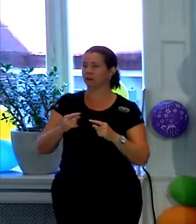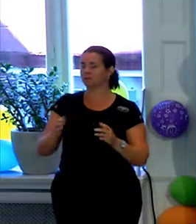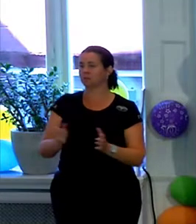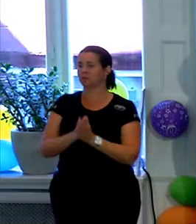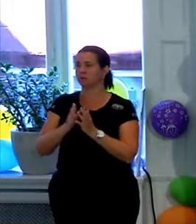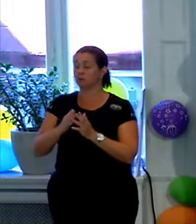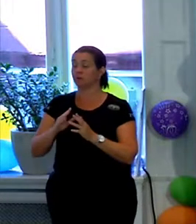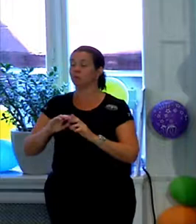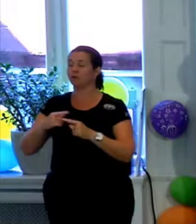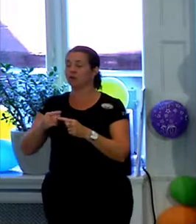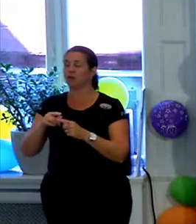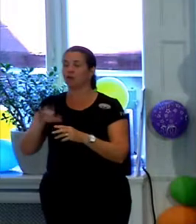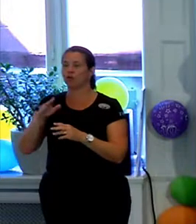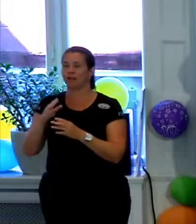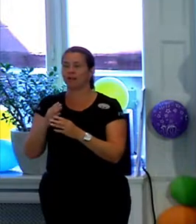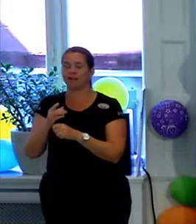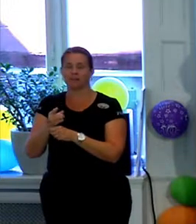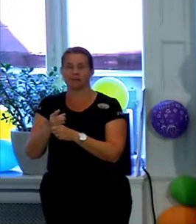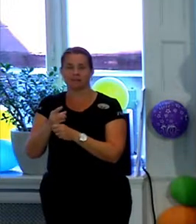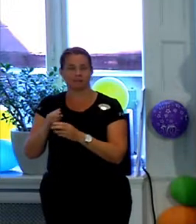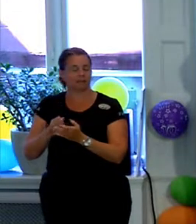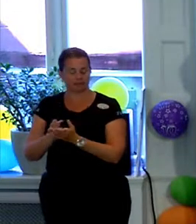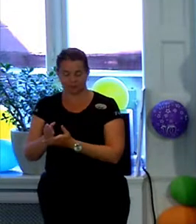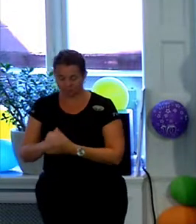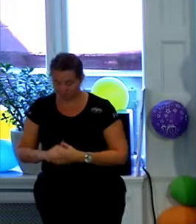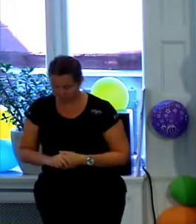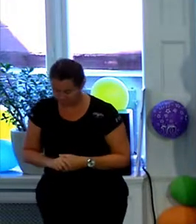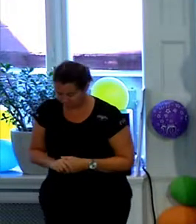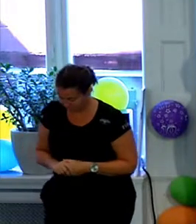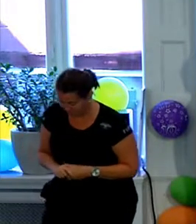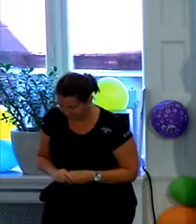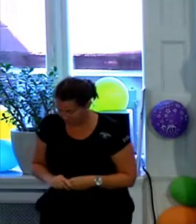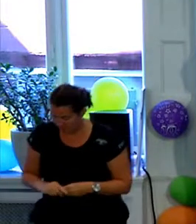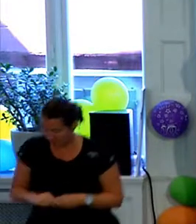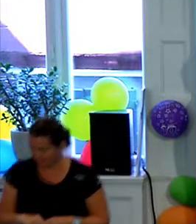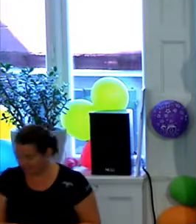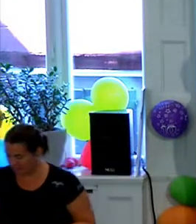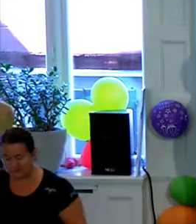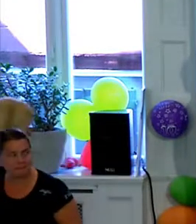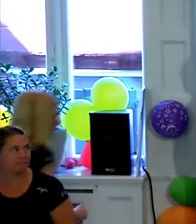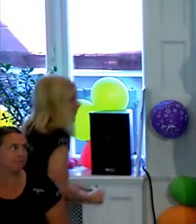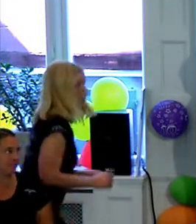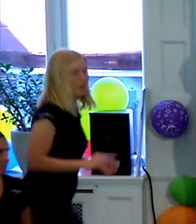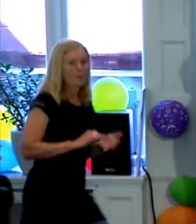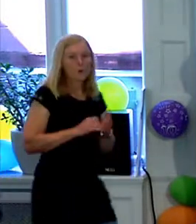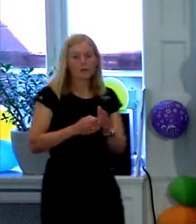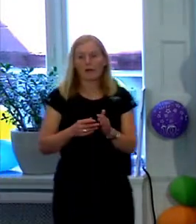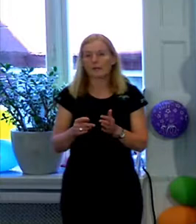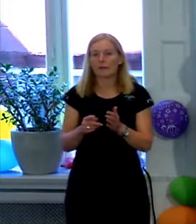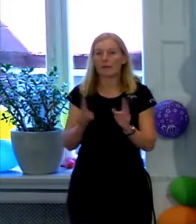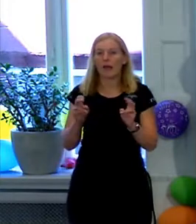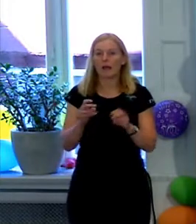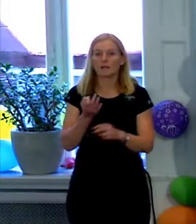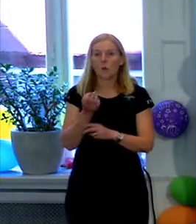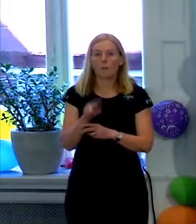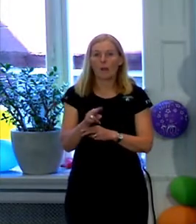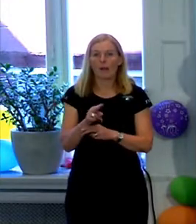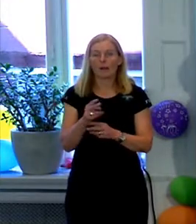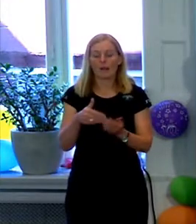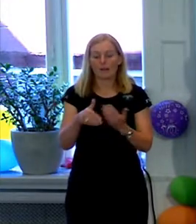höghastighetslinjer. Så det är ett intressant land att titta på. Projektet kallas för Urban Integration. Och man analyserar olika aspekter